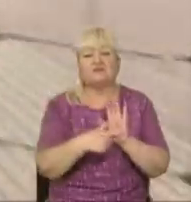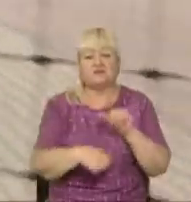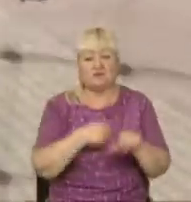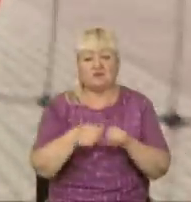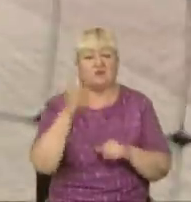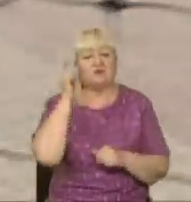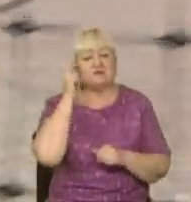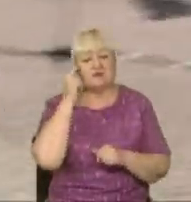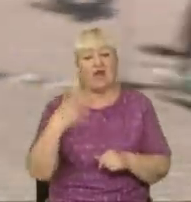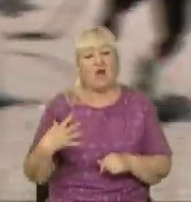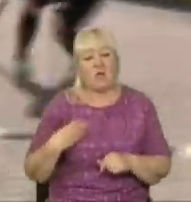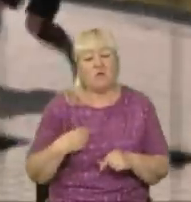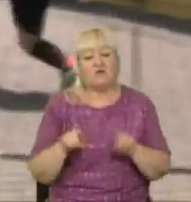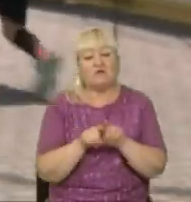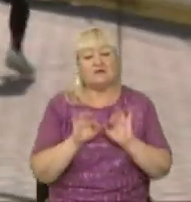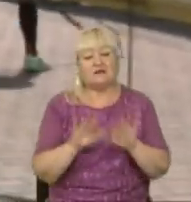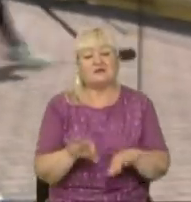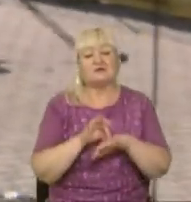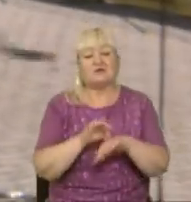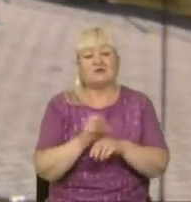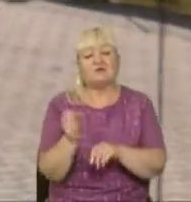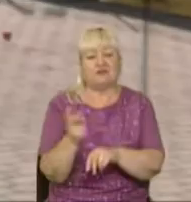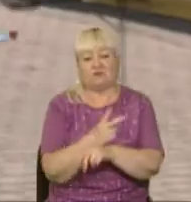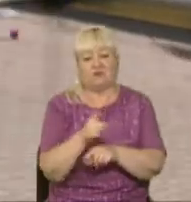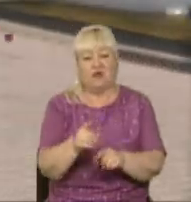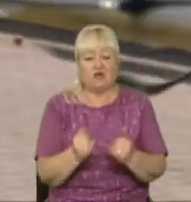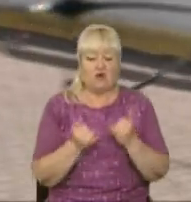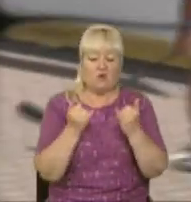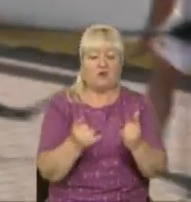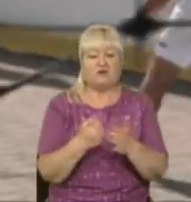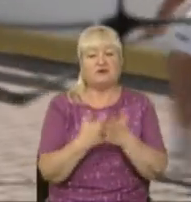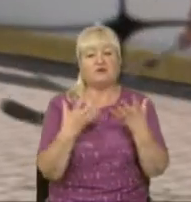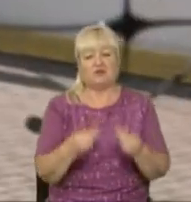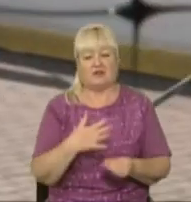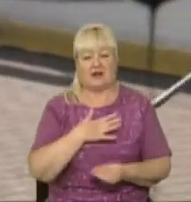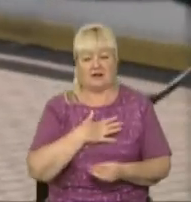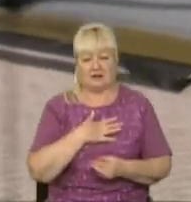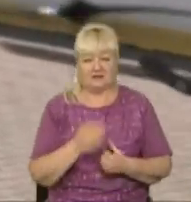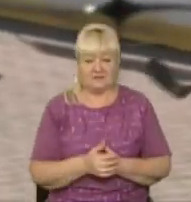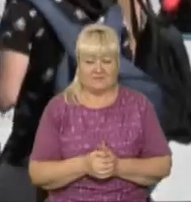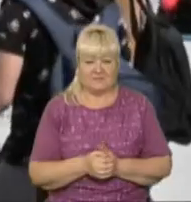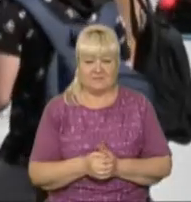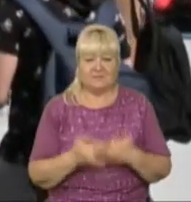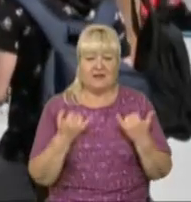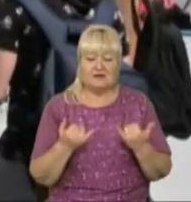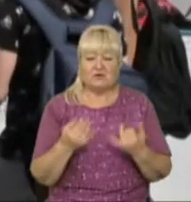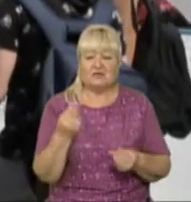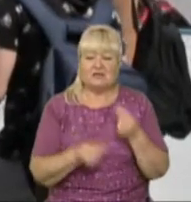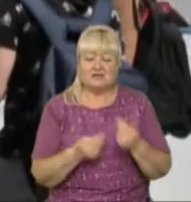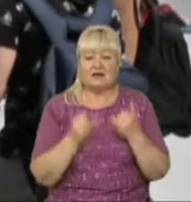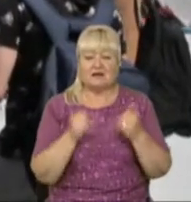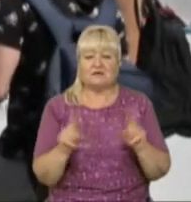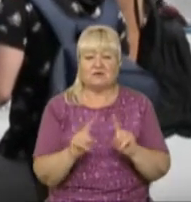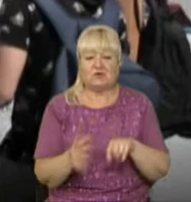в Києві. У Львові такий захід проводять вдруге. Його приурочили до Дня Канади. Сьогоднішня гра для того,